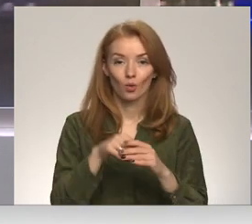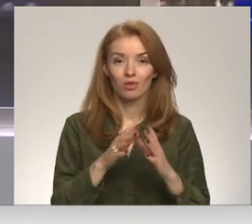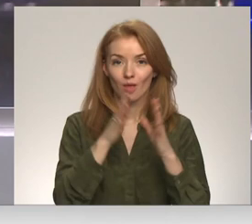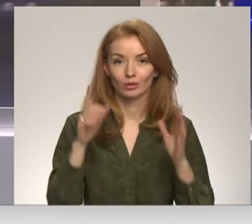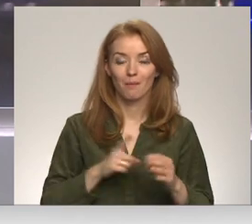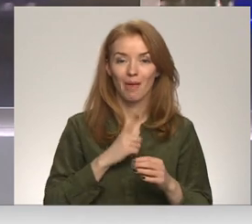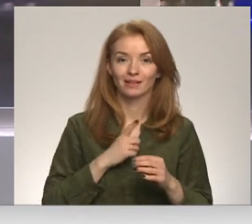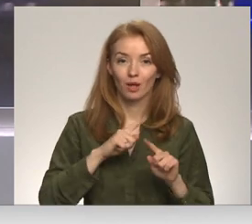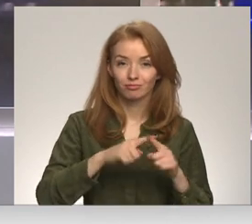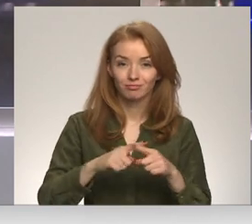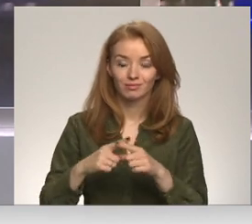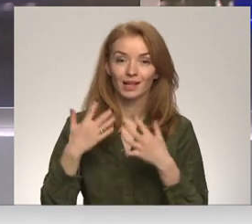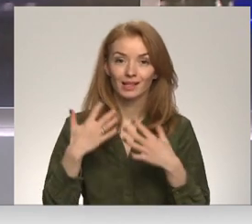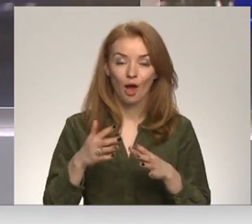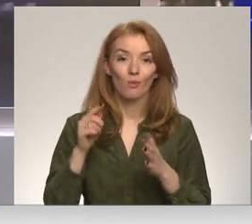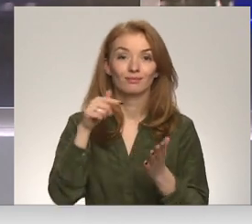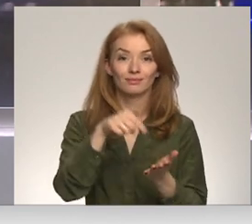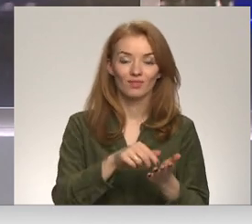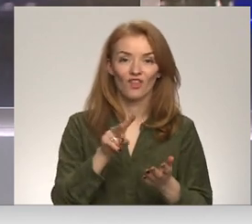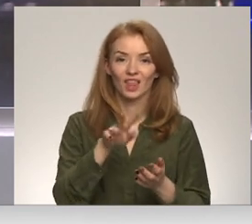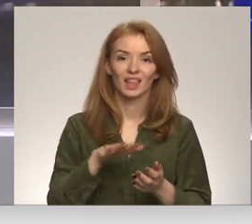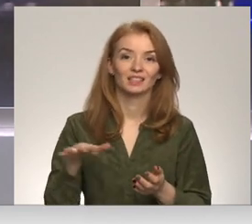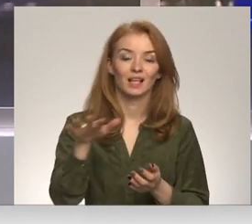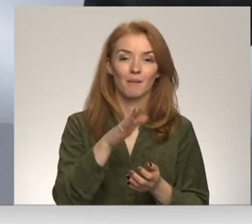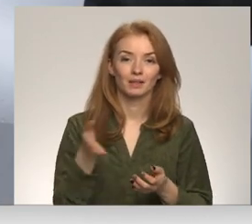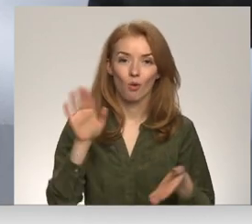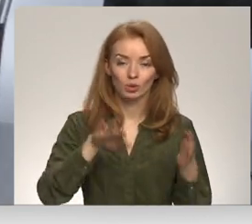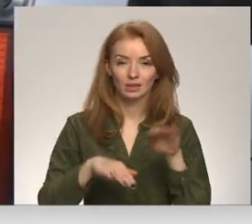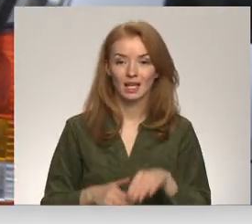roku siltums, jau sasniedzis Vidzemes augstieni.